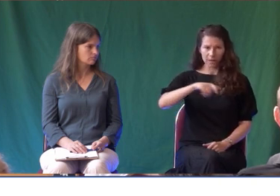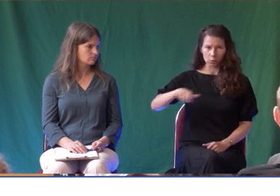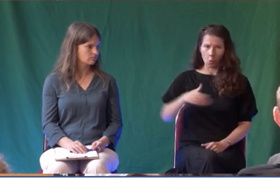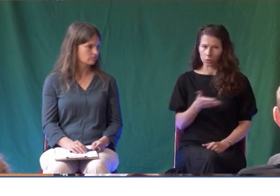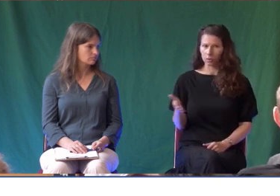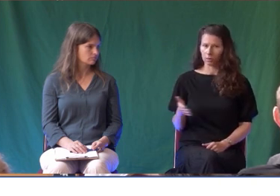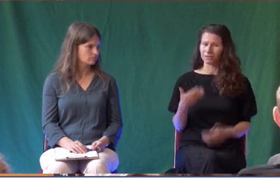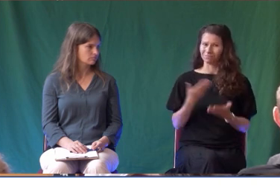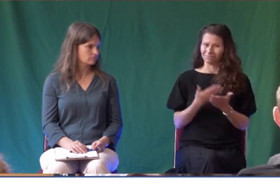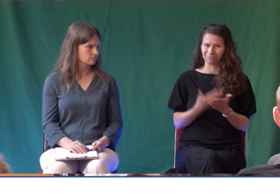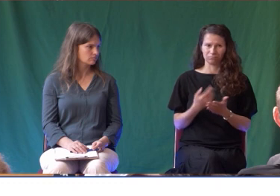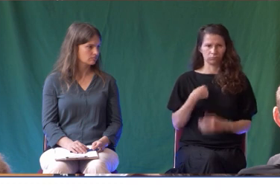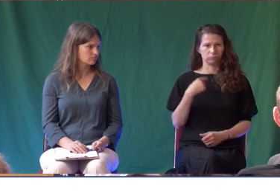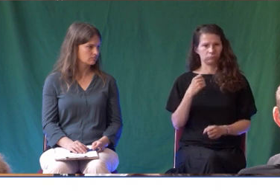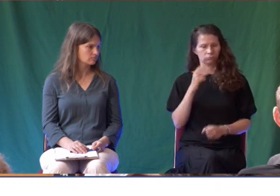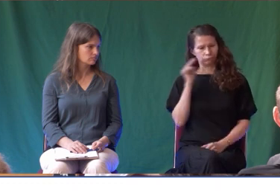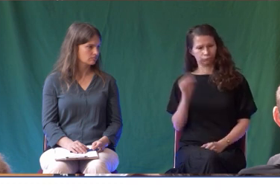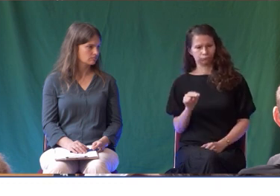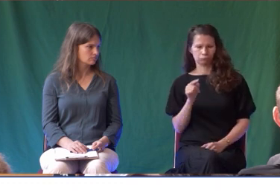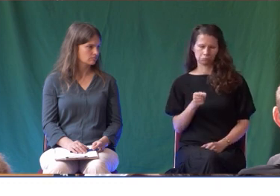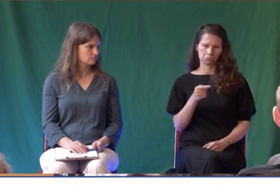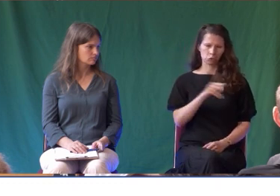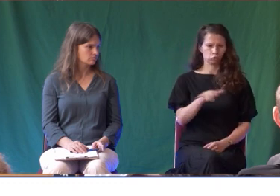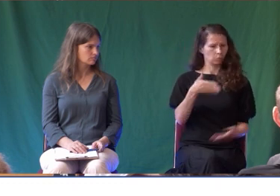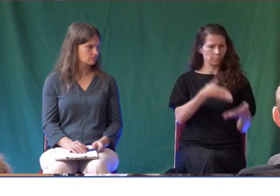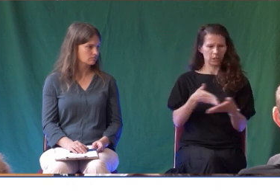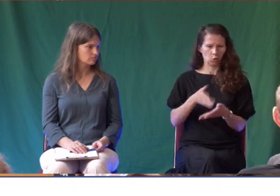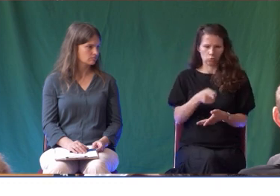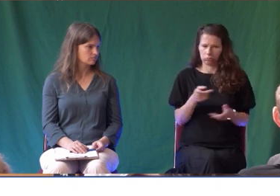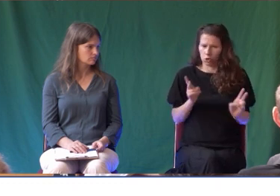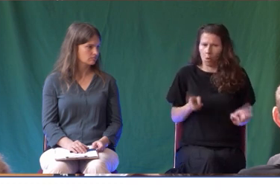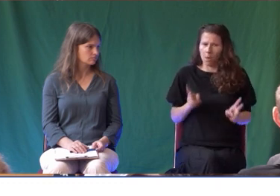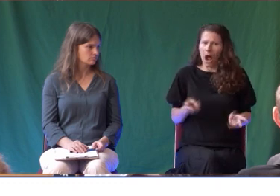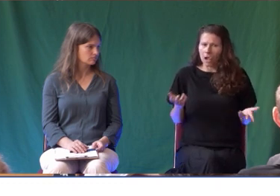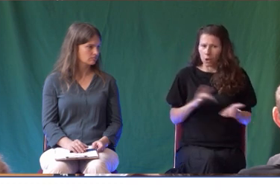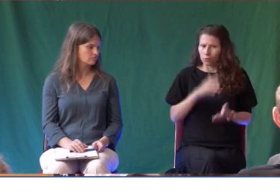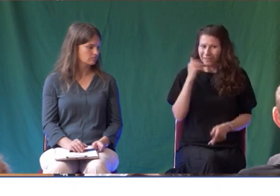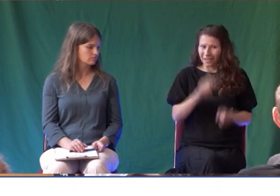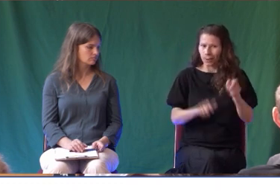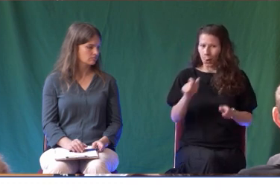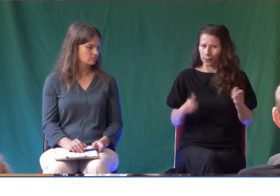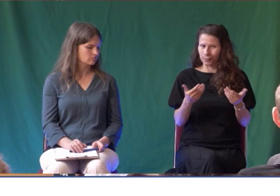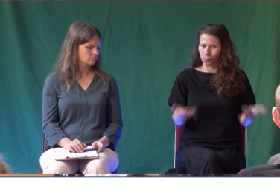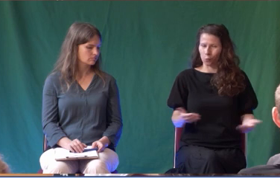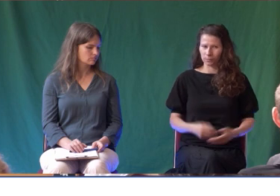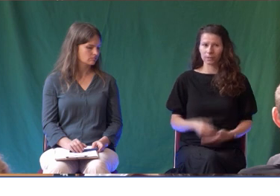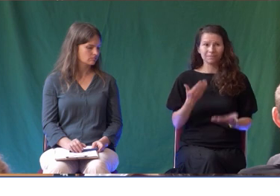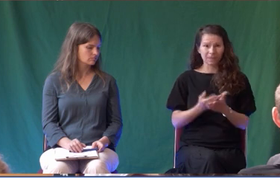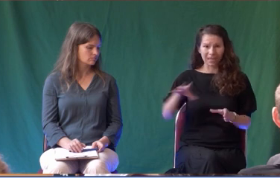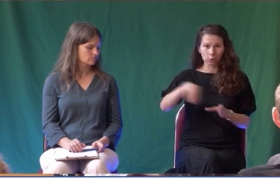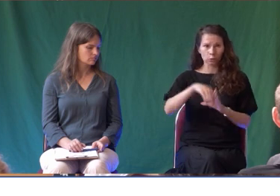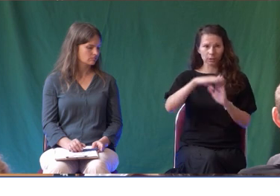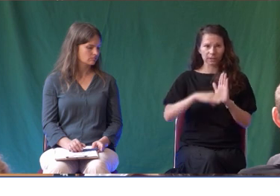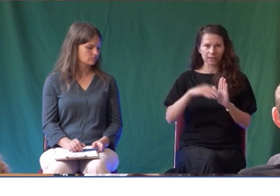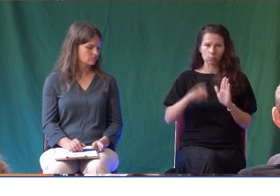es ist ganz normal eine Behinderung zu haben deshalb muss das inklusionsgesetz überall